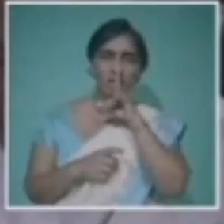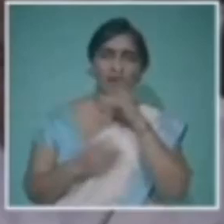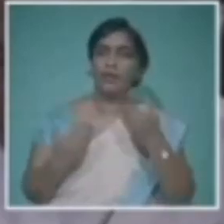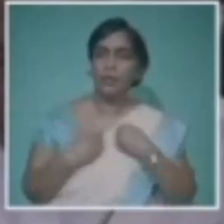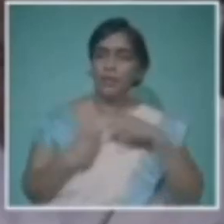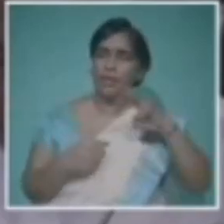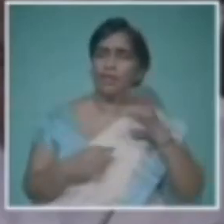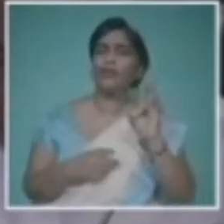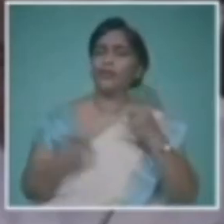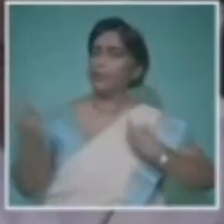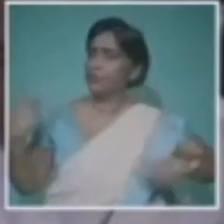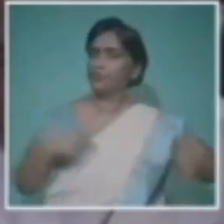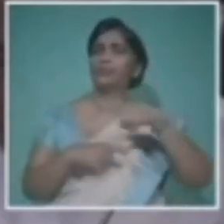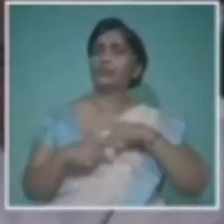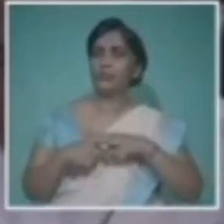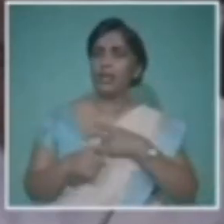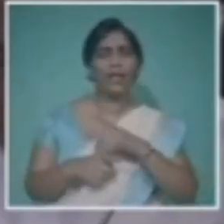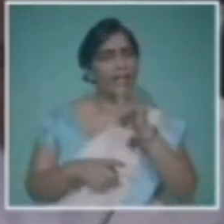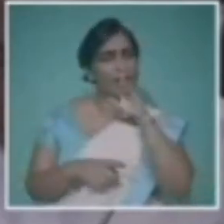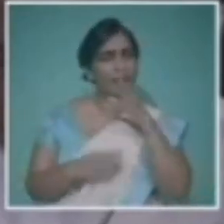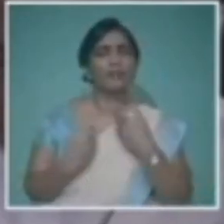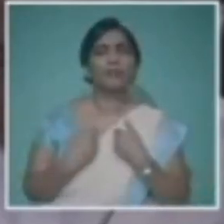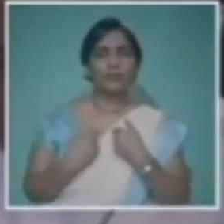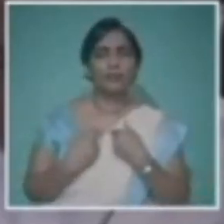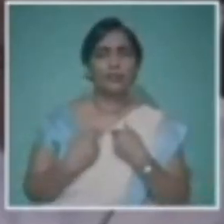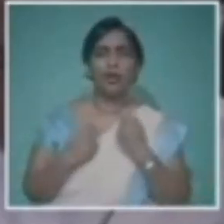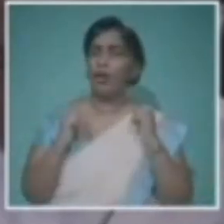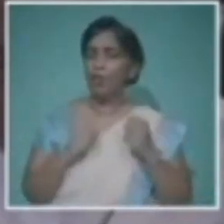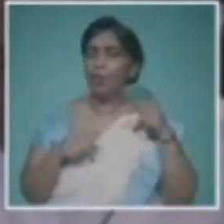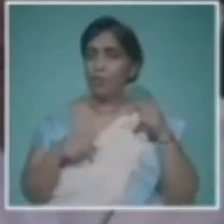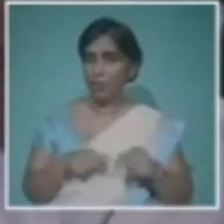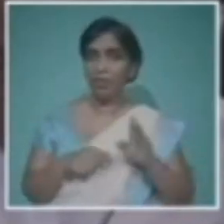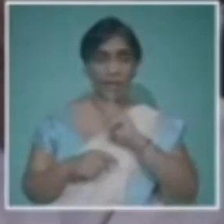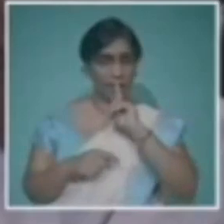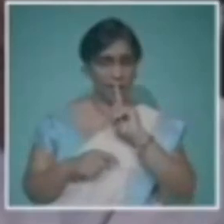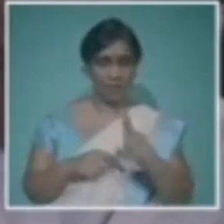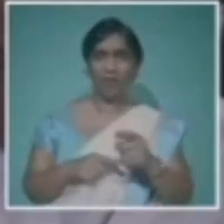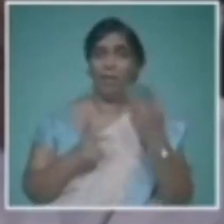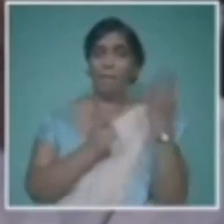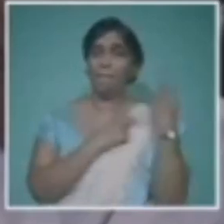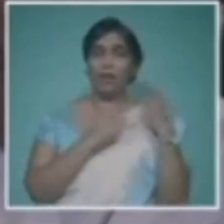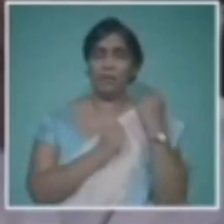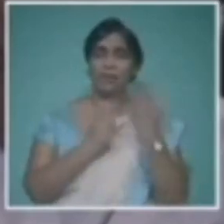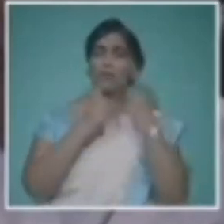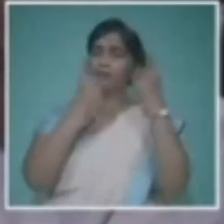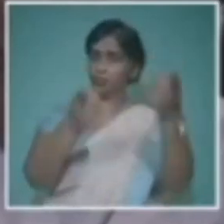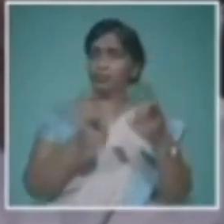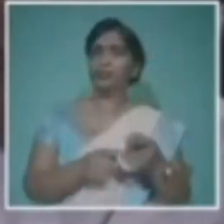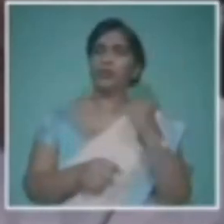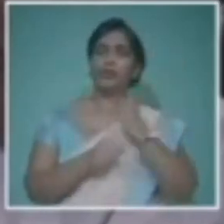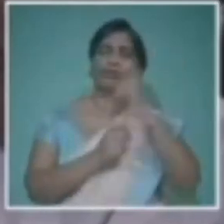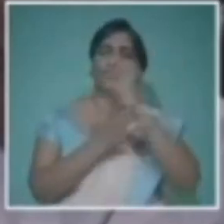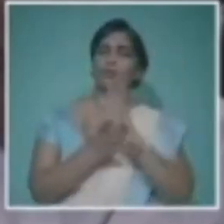අපි 225 දෙනාම ලැජ්ජාවට පත් විය යුතුයි. කවුරු හරි මෙතන ඉන්න අය කියනවනම් ඒ බලය වෙන කාට හරි තියෙනවා කියලා. ඒක